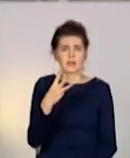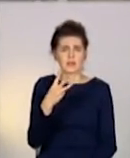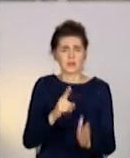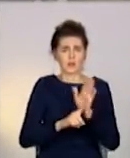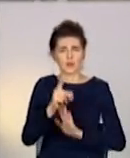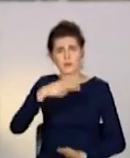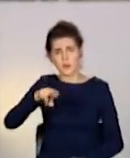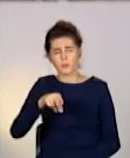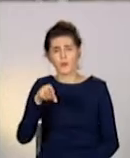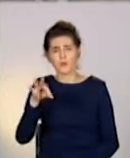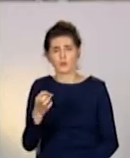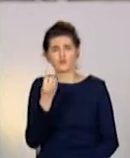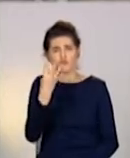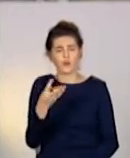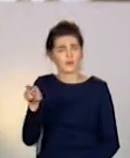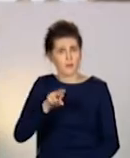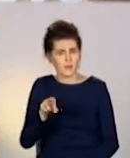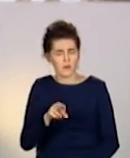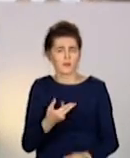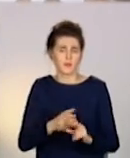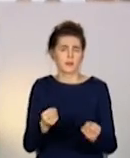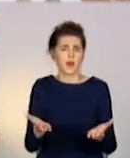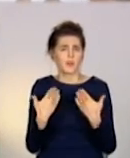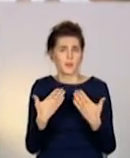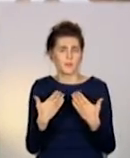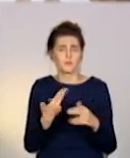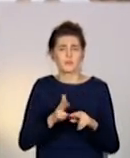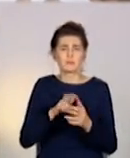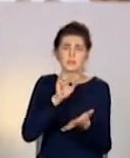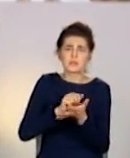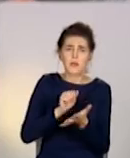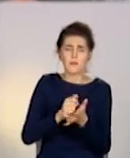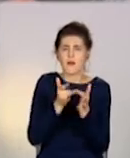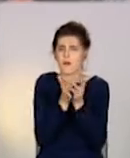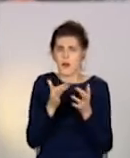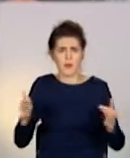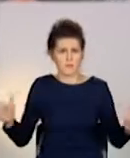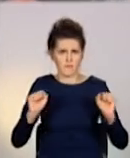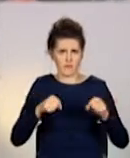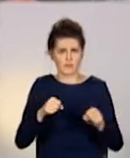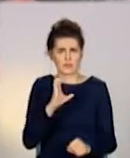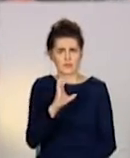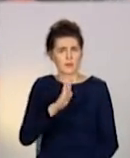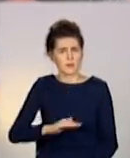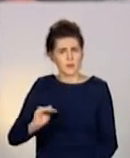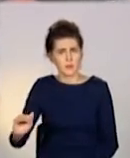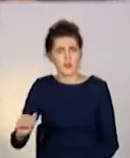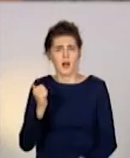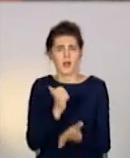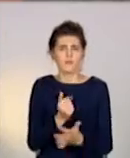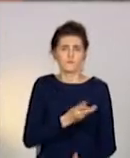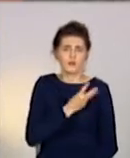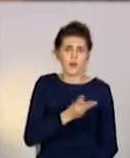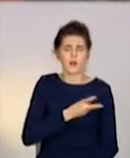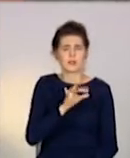по 14 січня включно. Та варіантів, чим зайняти дитину, багато, кажуть освітяни. Головне, аби школярі з